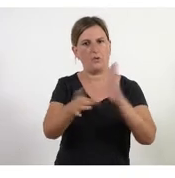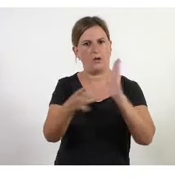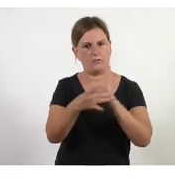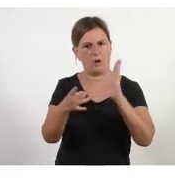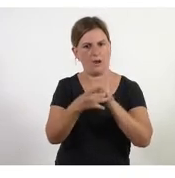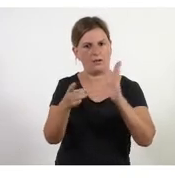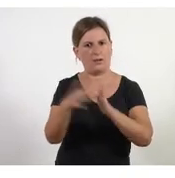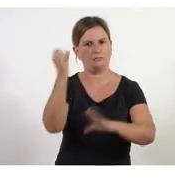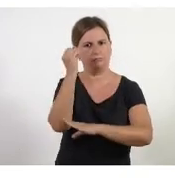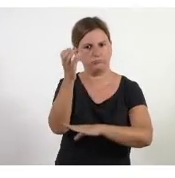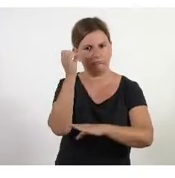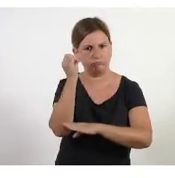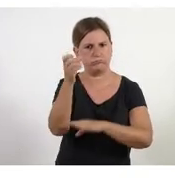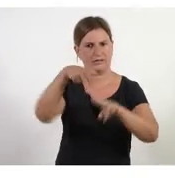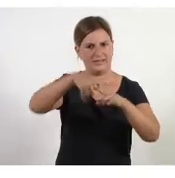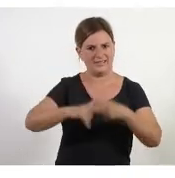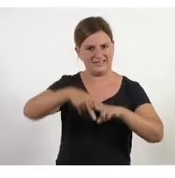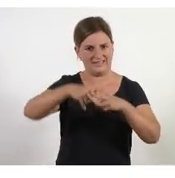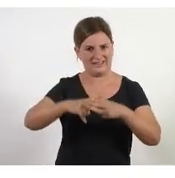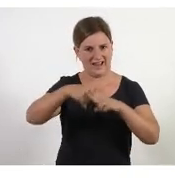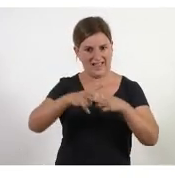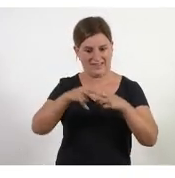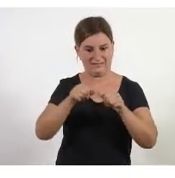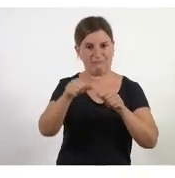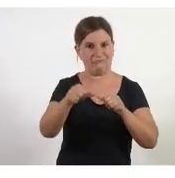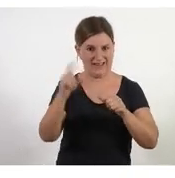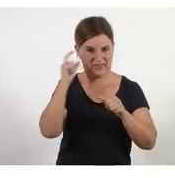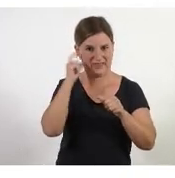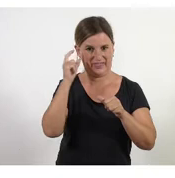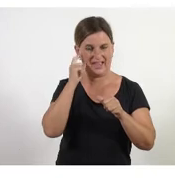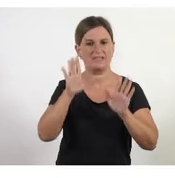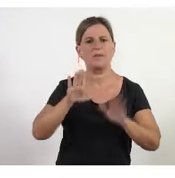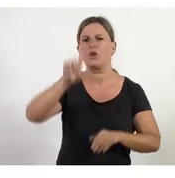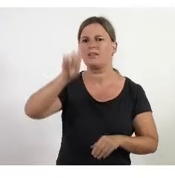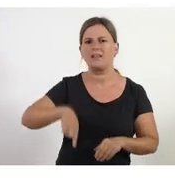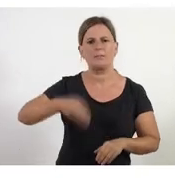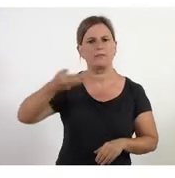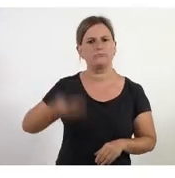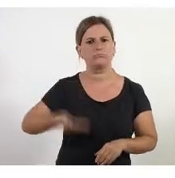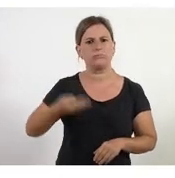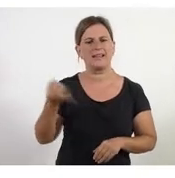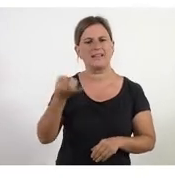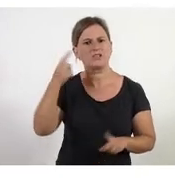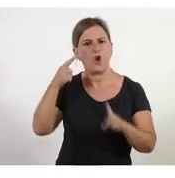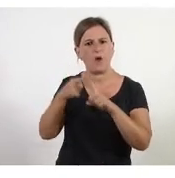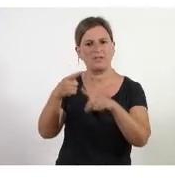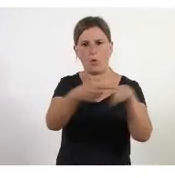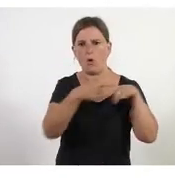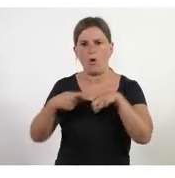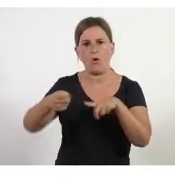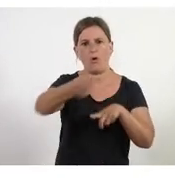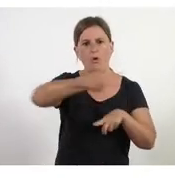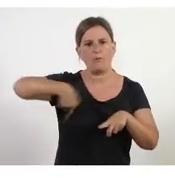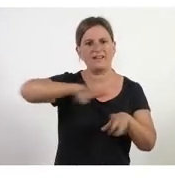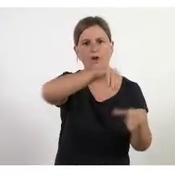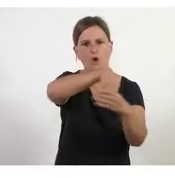de les xerrades i dels tallers que estem fent aquests dies, que farem aquests dies, però sobretot també per poder compartir amb vosaltres continguts que